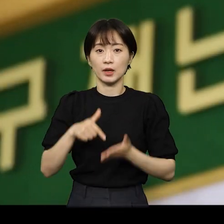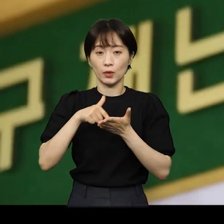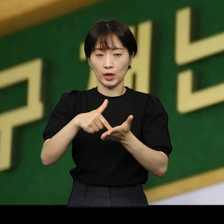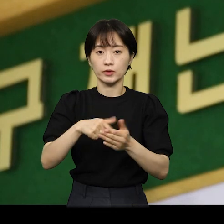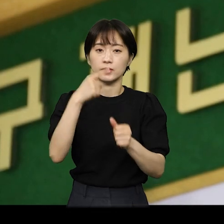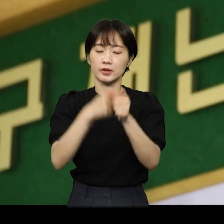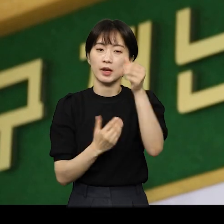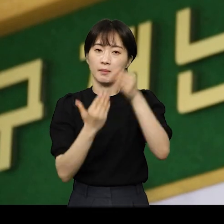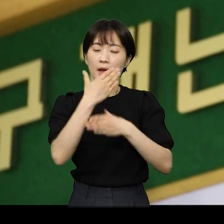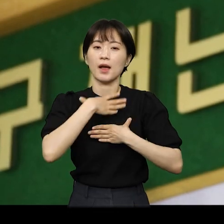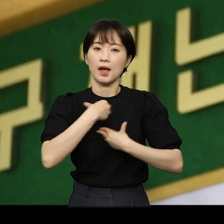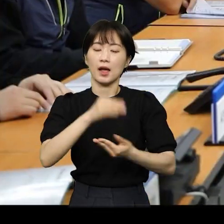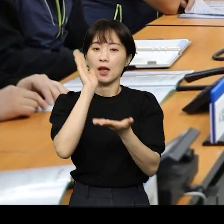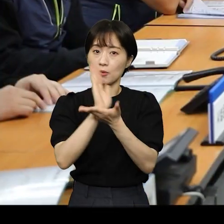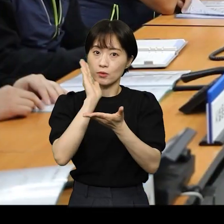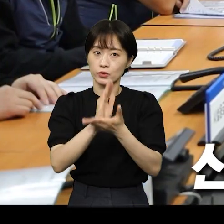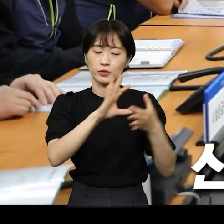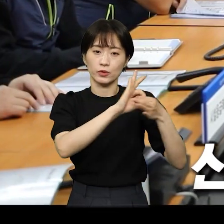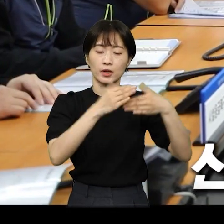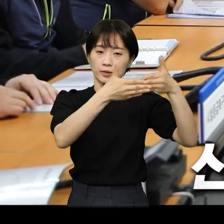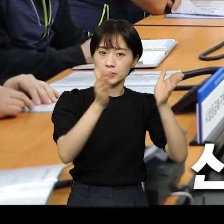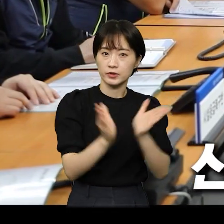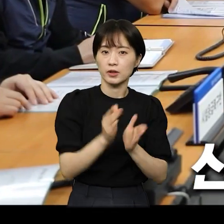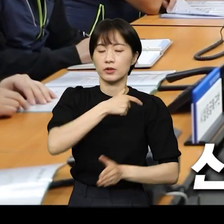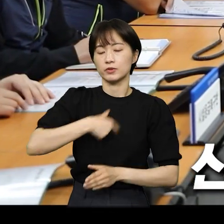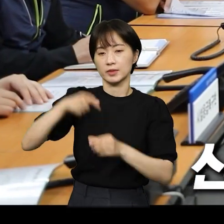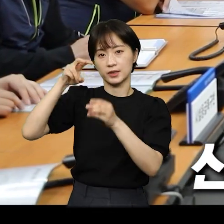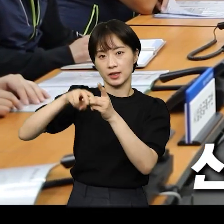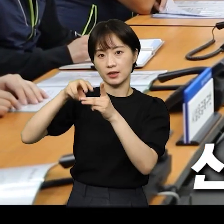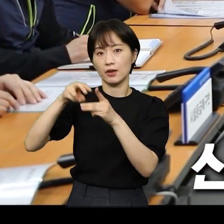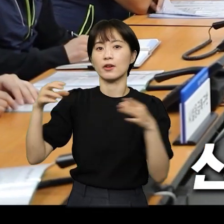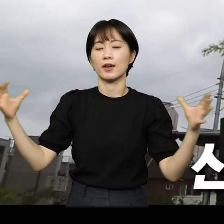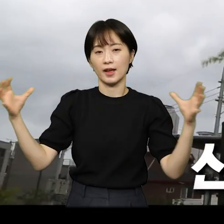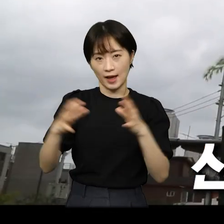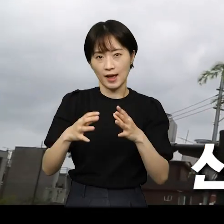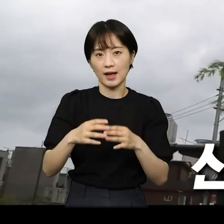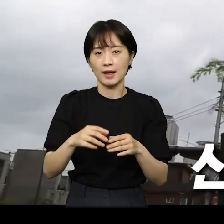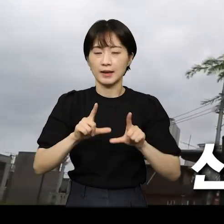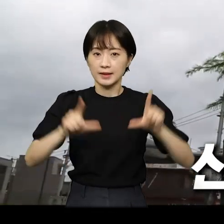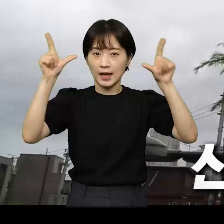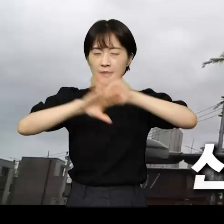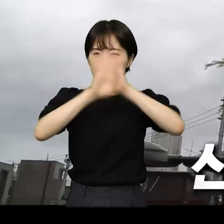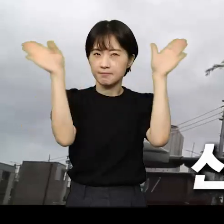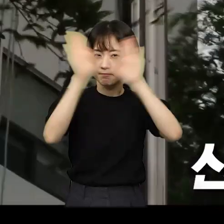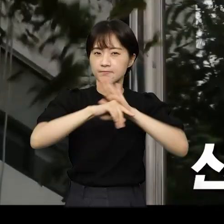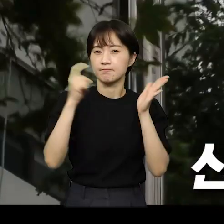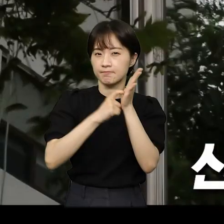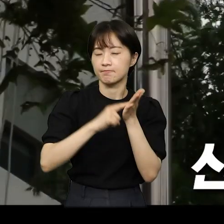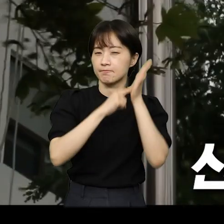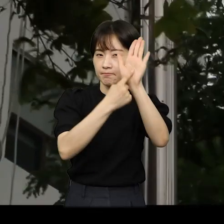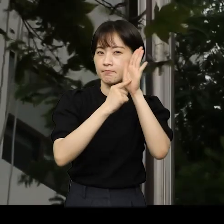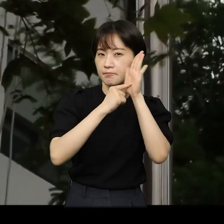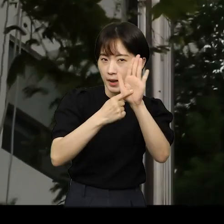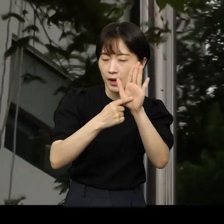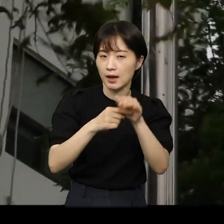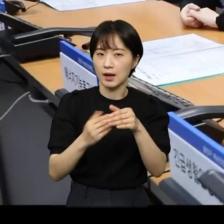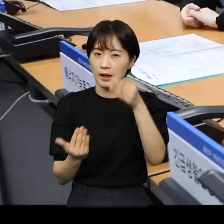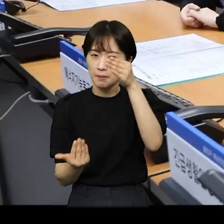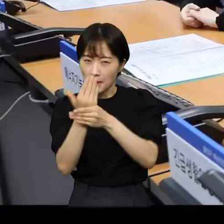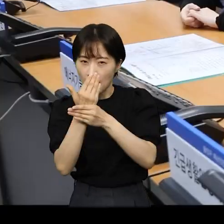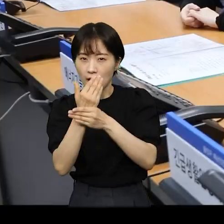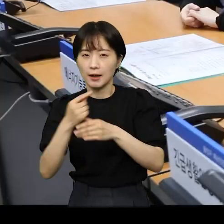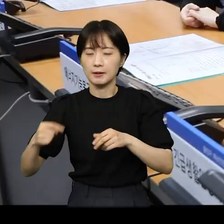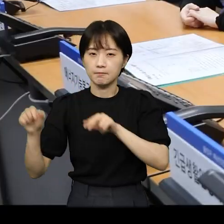우리구 재난안전대책본부는 관련 부서 및 동주민센터와 함께 신속한 기상정보 전달체계와 유기적인